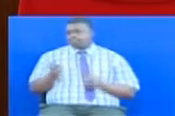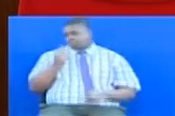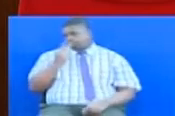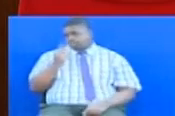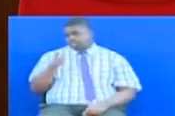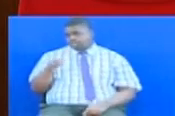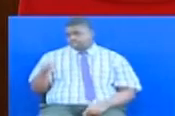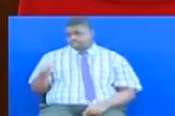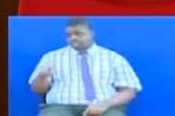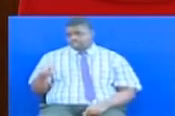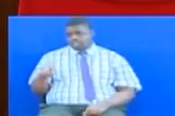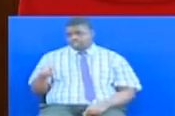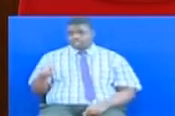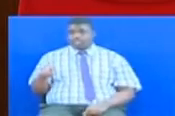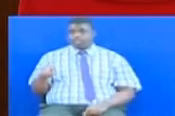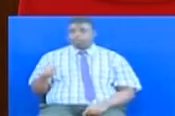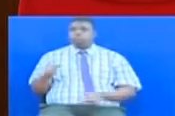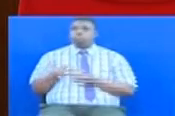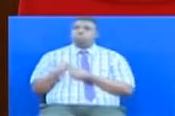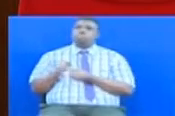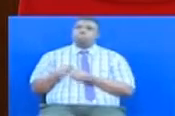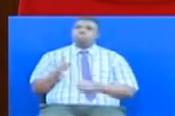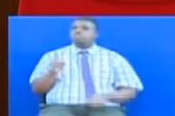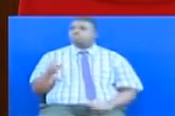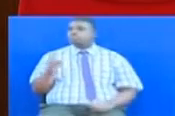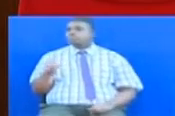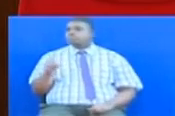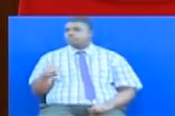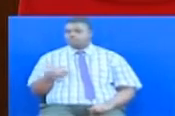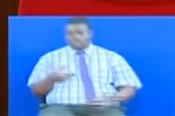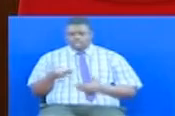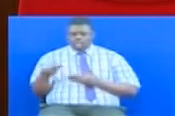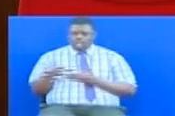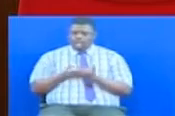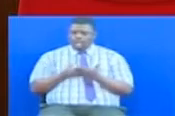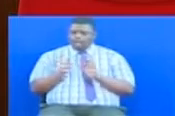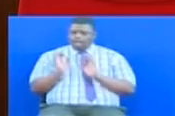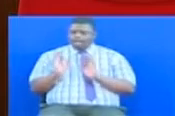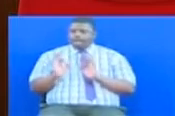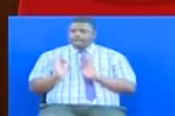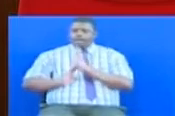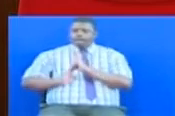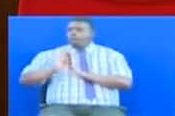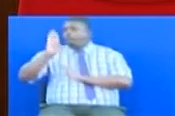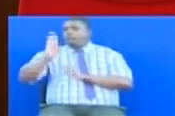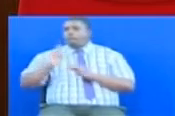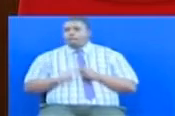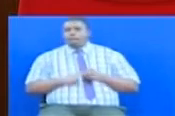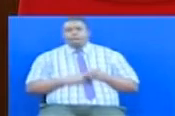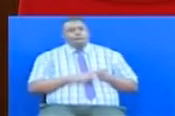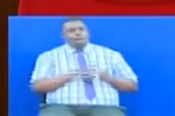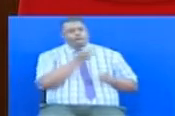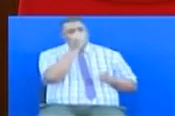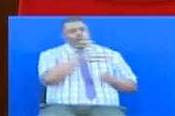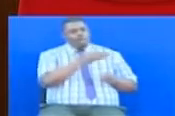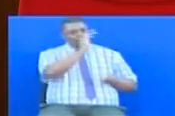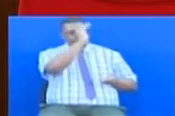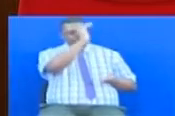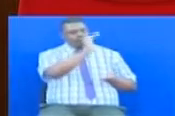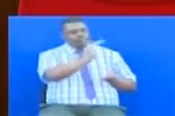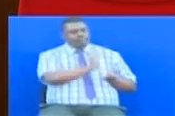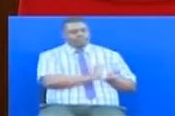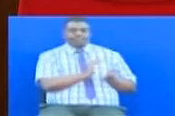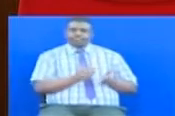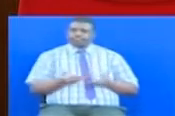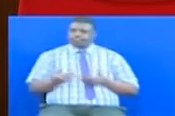kwamba yako mambo hati safi zimeongezeka, kwa hiyo mapungufu inaendelea kupungua kadri tunavyokwenda kutokana na ushauri